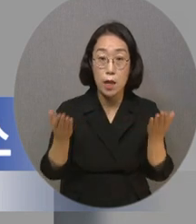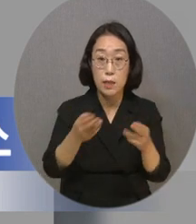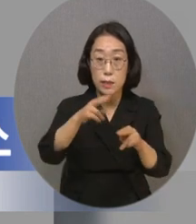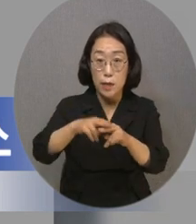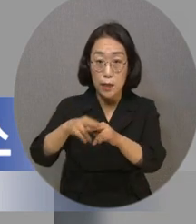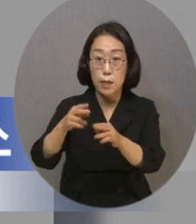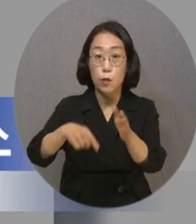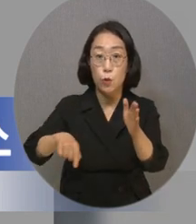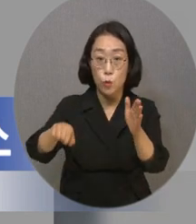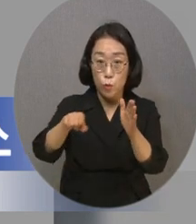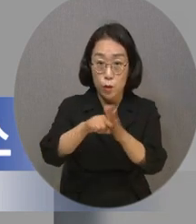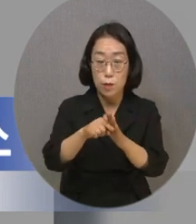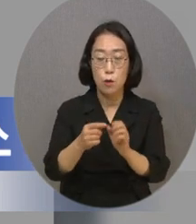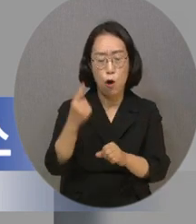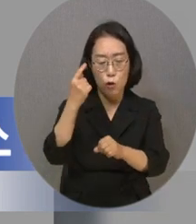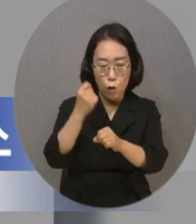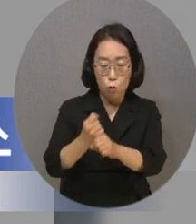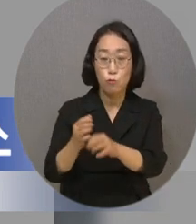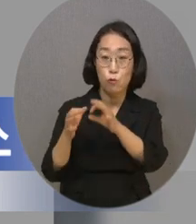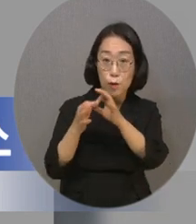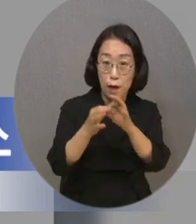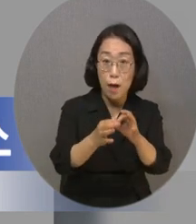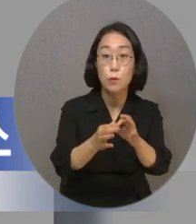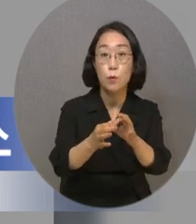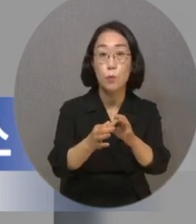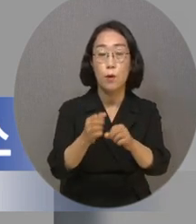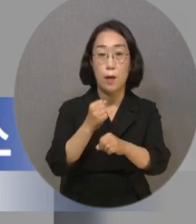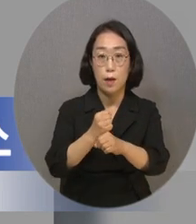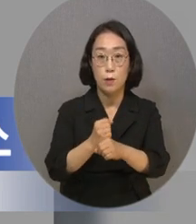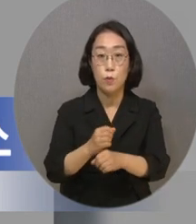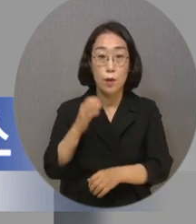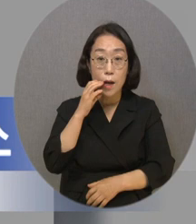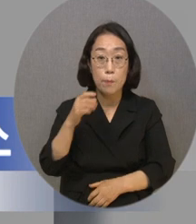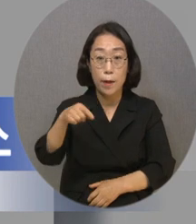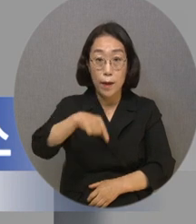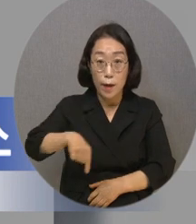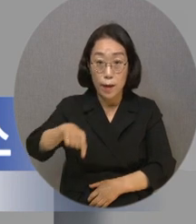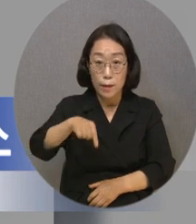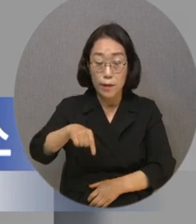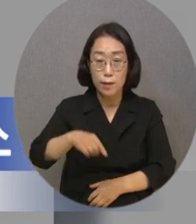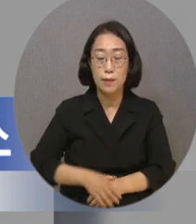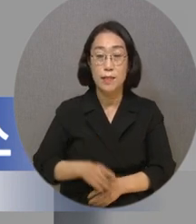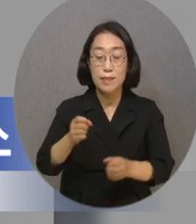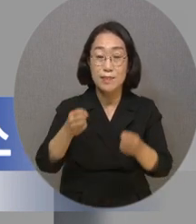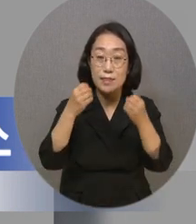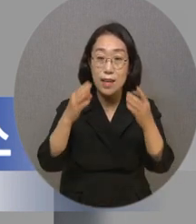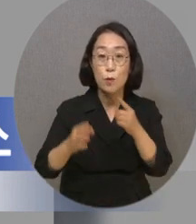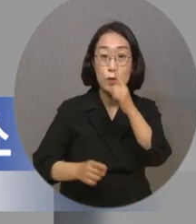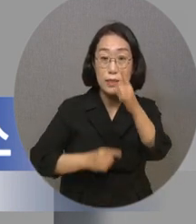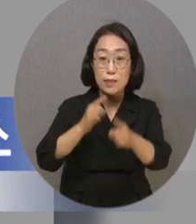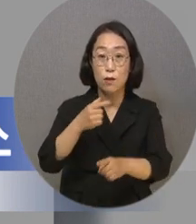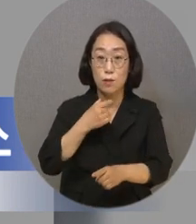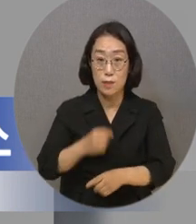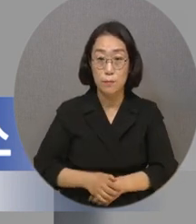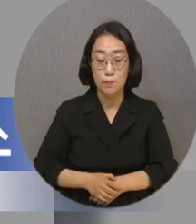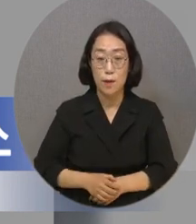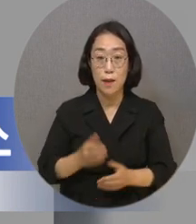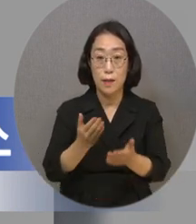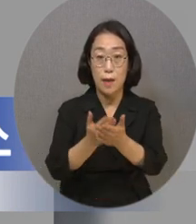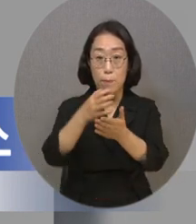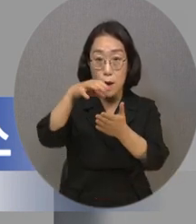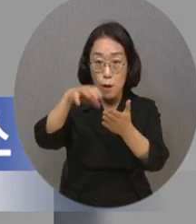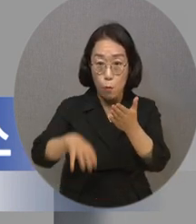사업 개선 방안 등의 연구를 추진할 예정인 가운데 카페에 아이가 everything 계속 신청 문의는 개발원